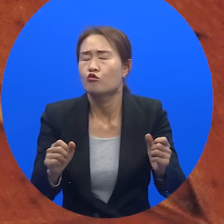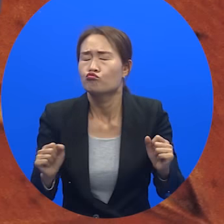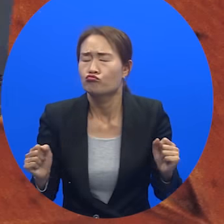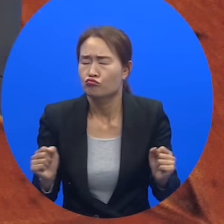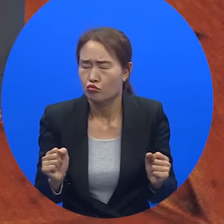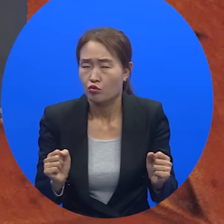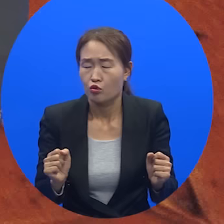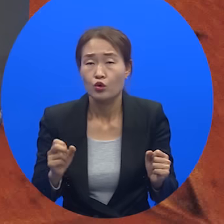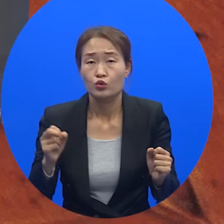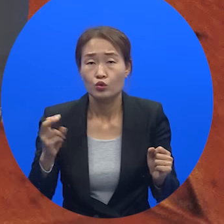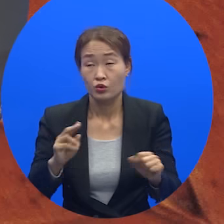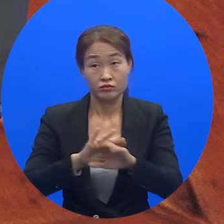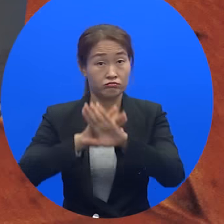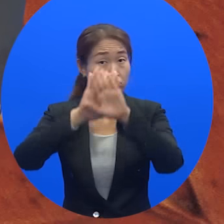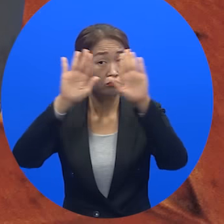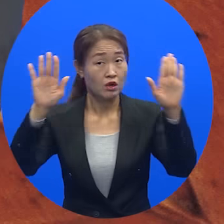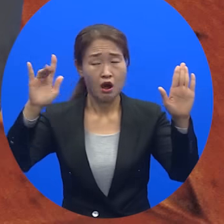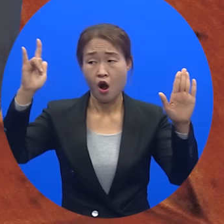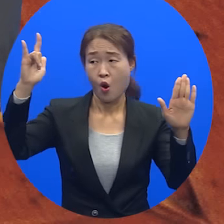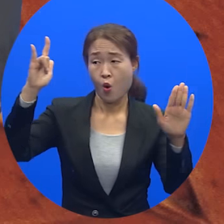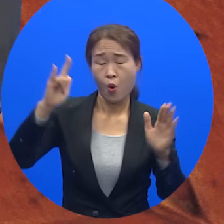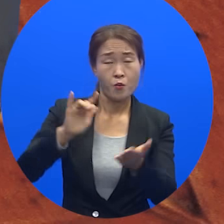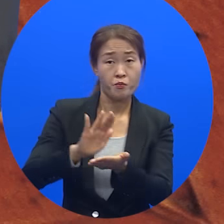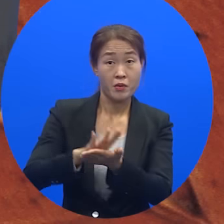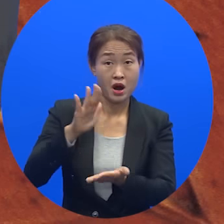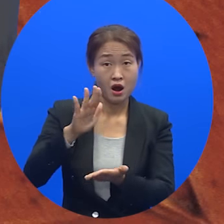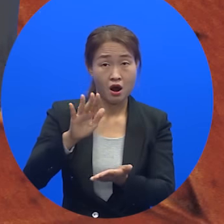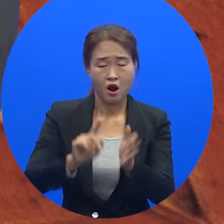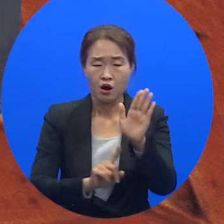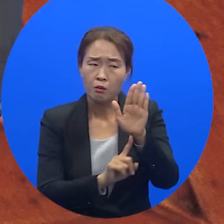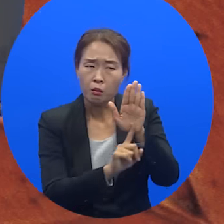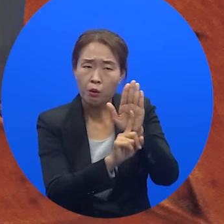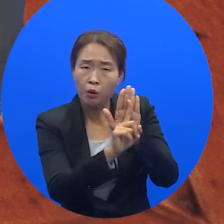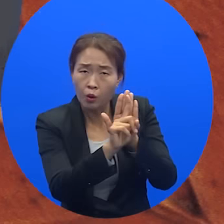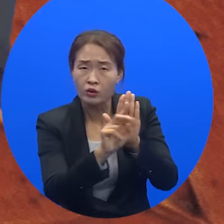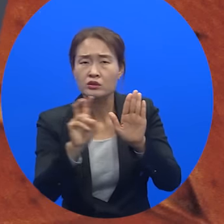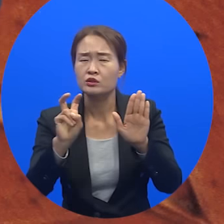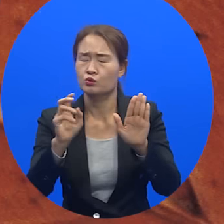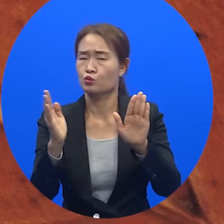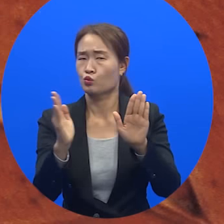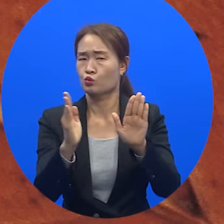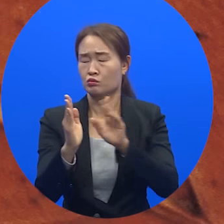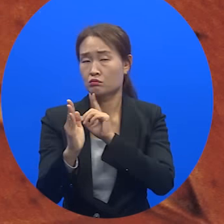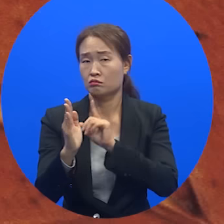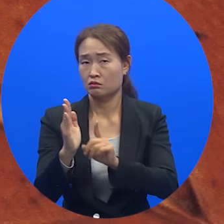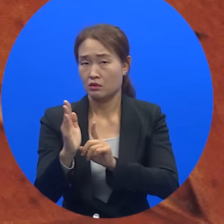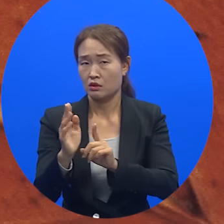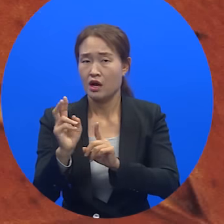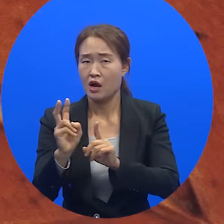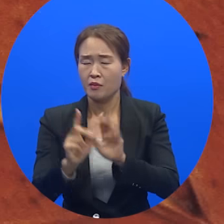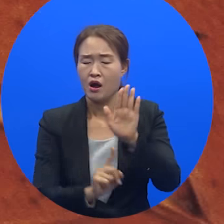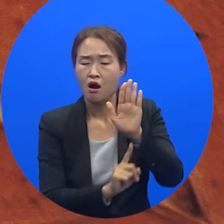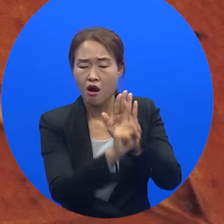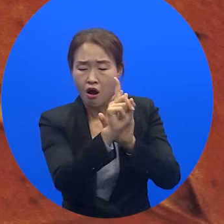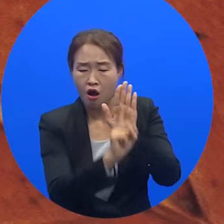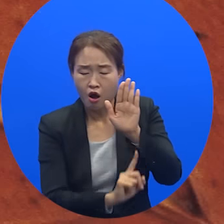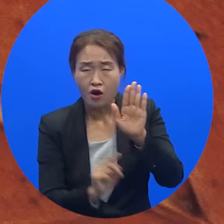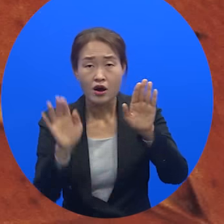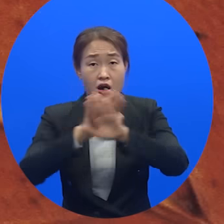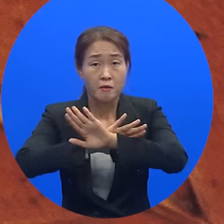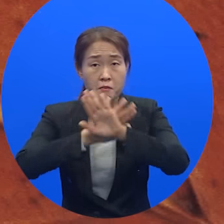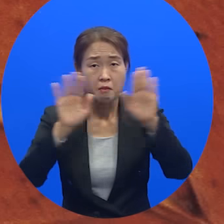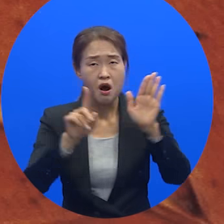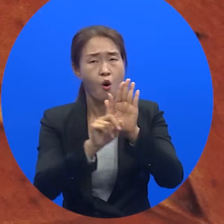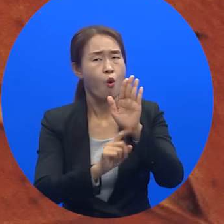출발하며 쌀쌀했습니다. 반면 낮에는 햇살이 비추면서 20도까지 기온이 오르겠는데요. 당분간